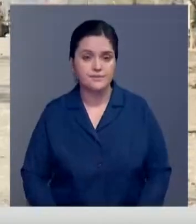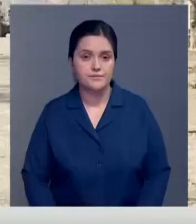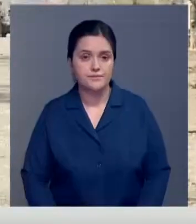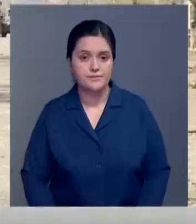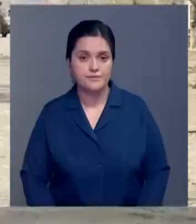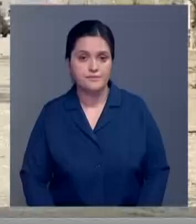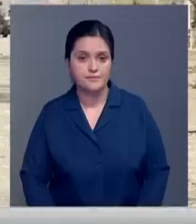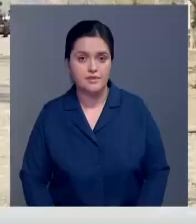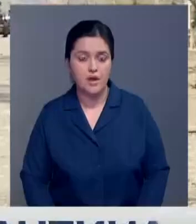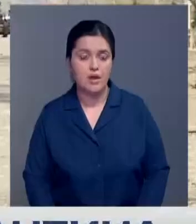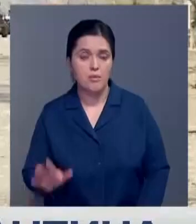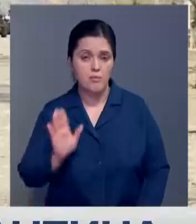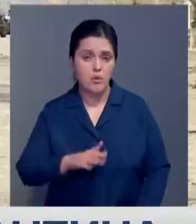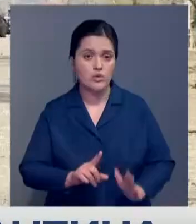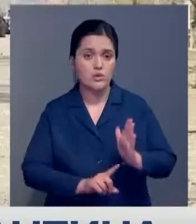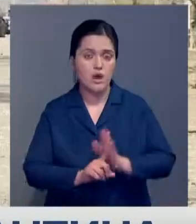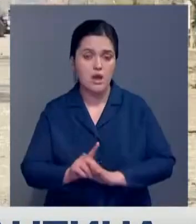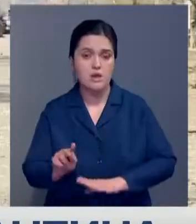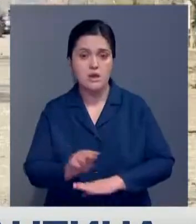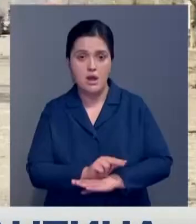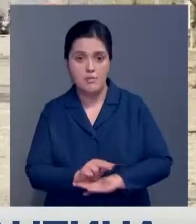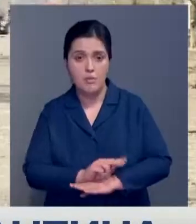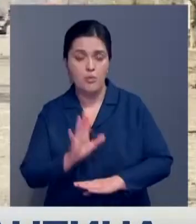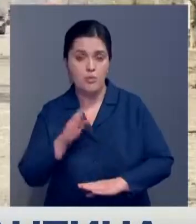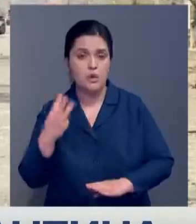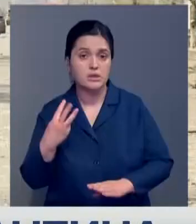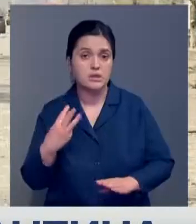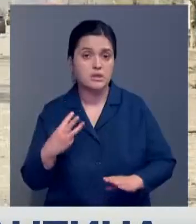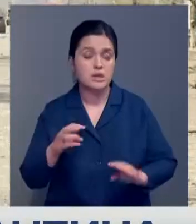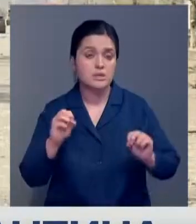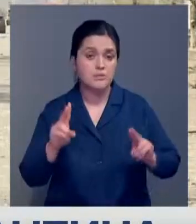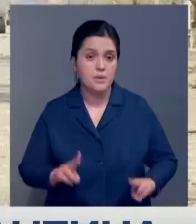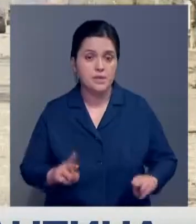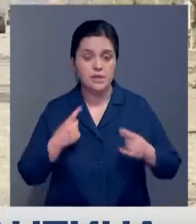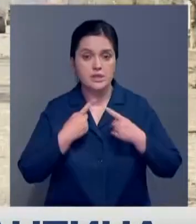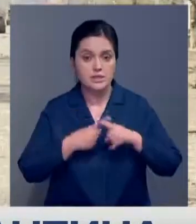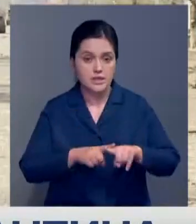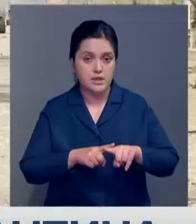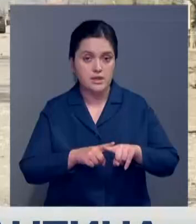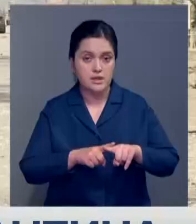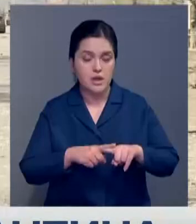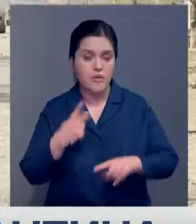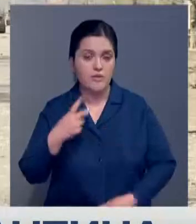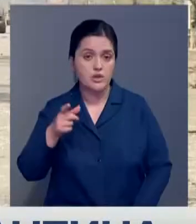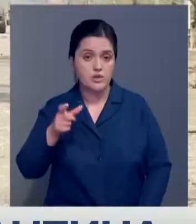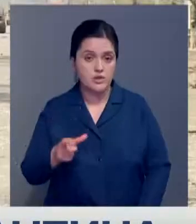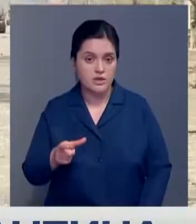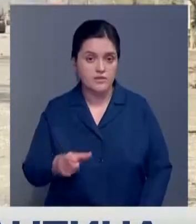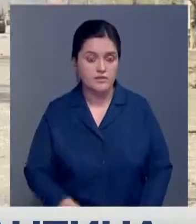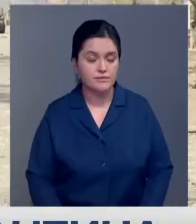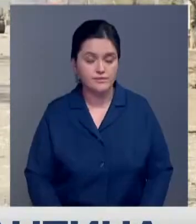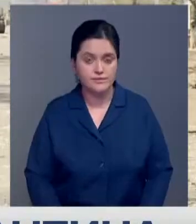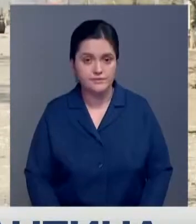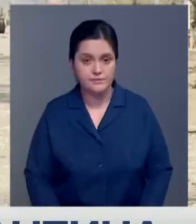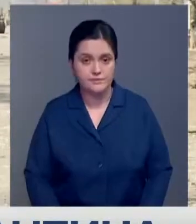одежда самой дороги. Как бы задействованы 30 единиц техники, порядком 20 человек в данный момент.